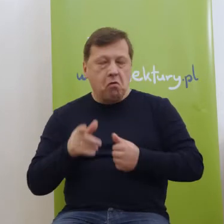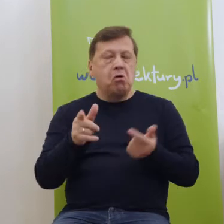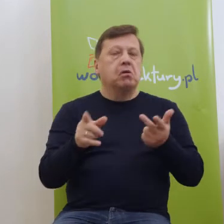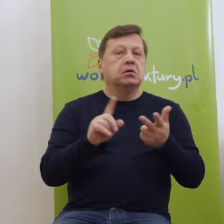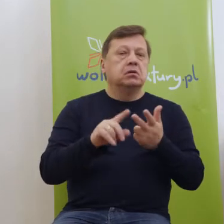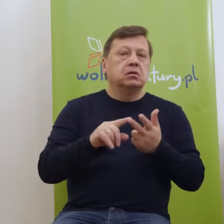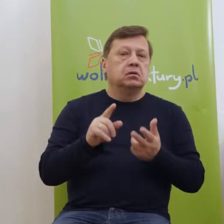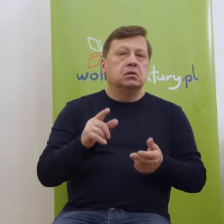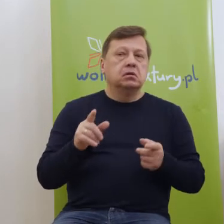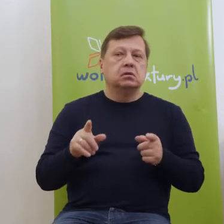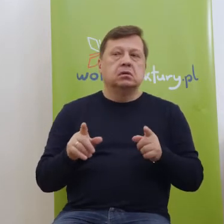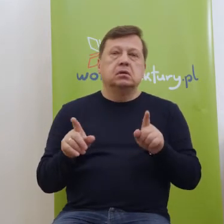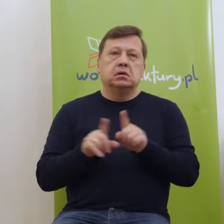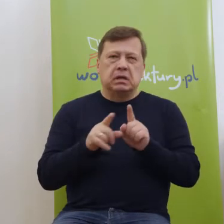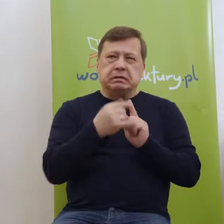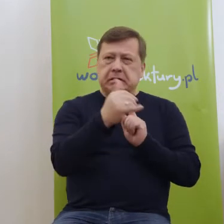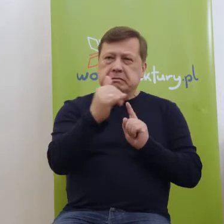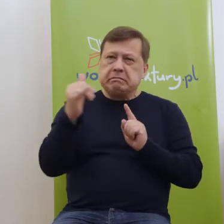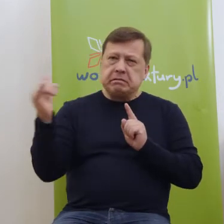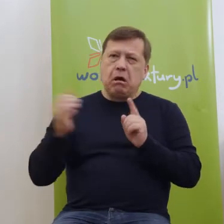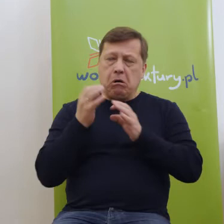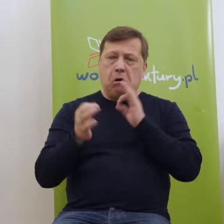nie wiem, na przykład Anielkę Prusa i tak dalej.